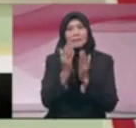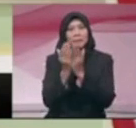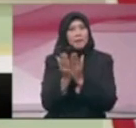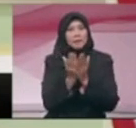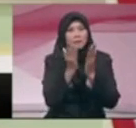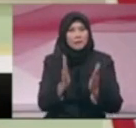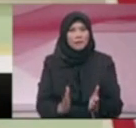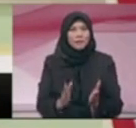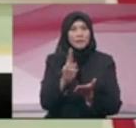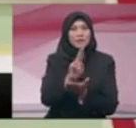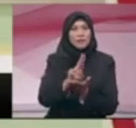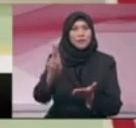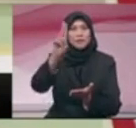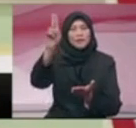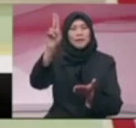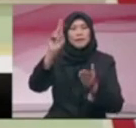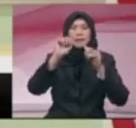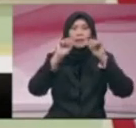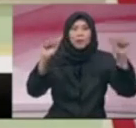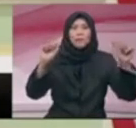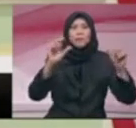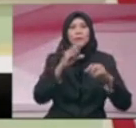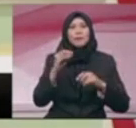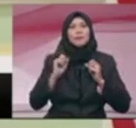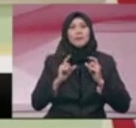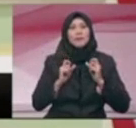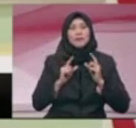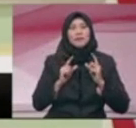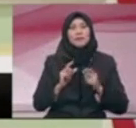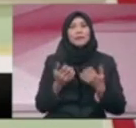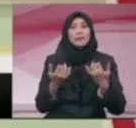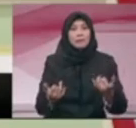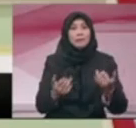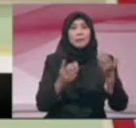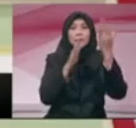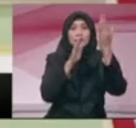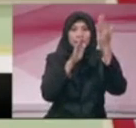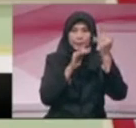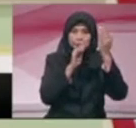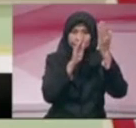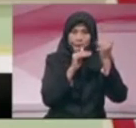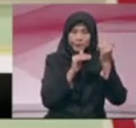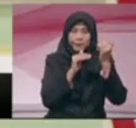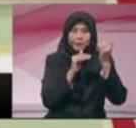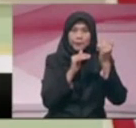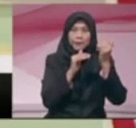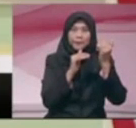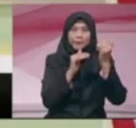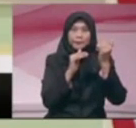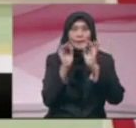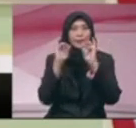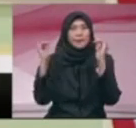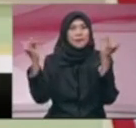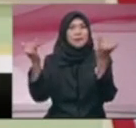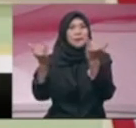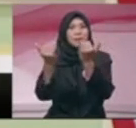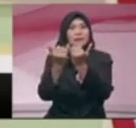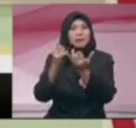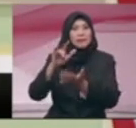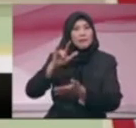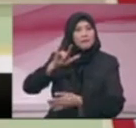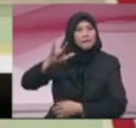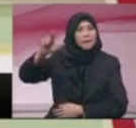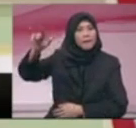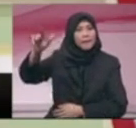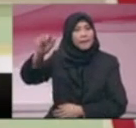IPT swasta, awam dan swasta ini. Saya harapkan kepada syarikat-syarikat penerbangan